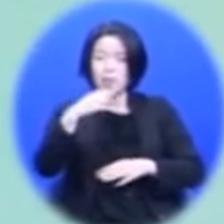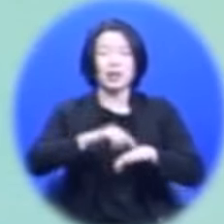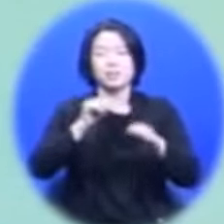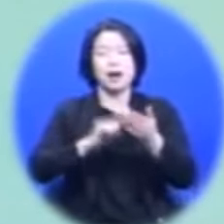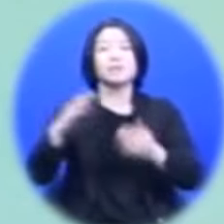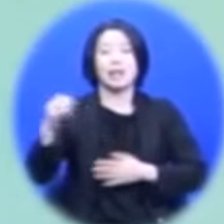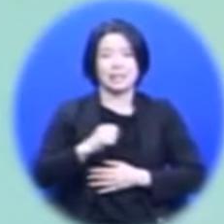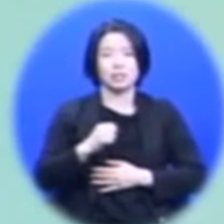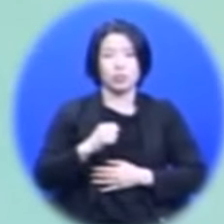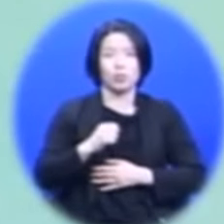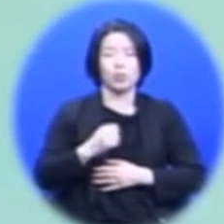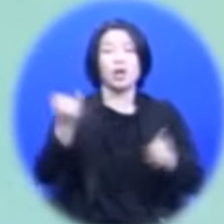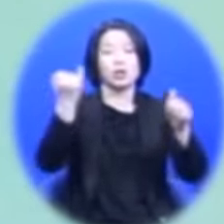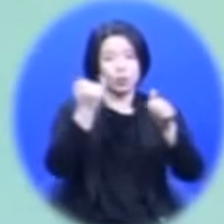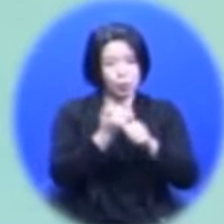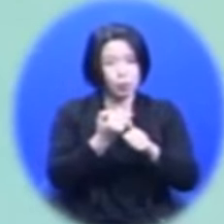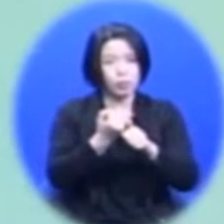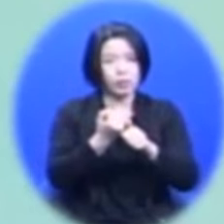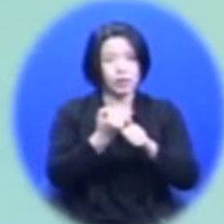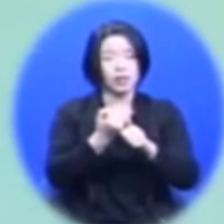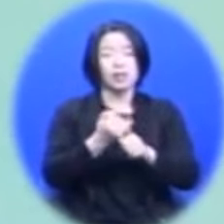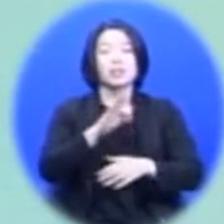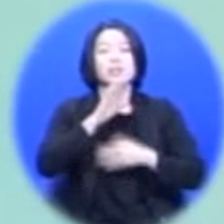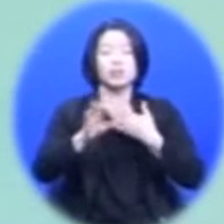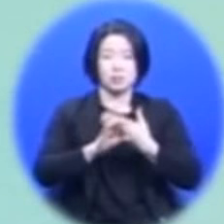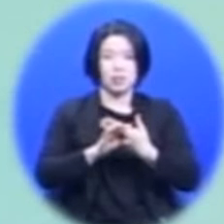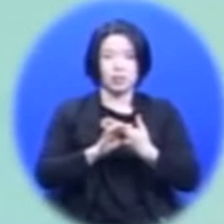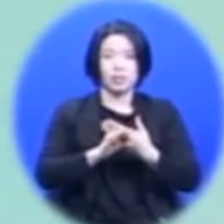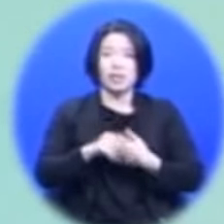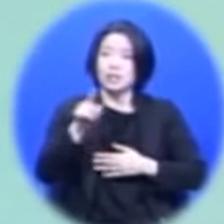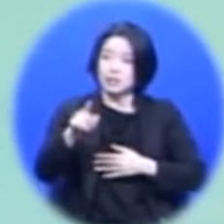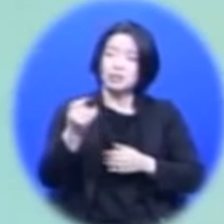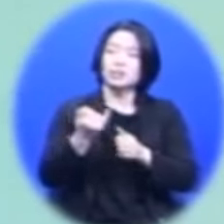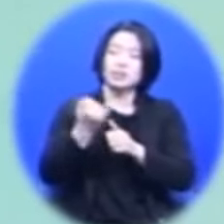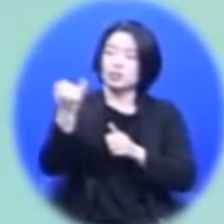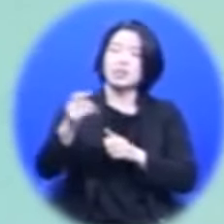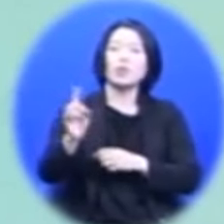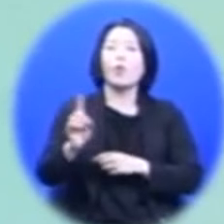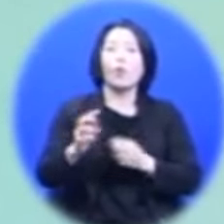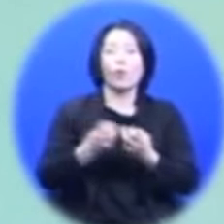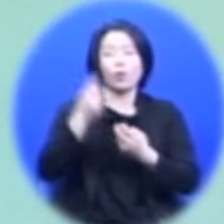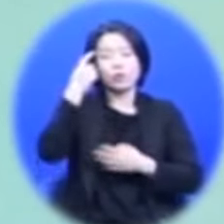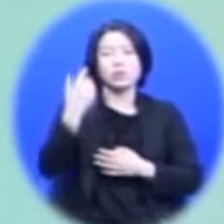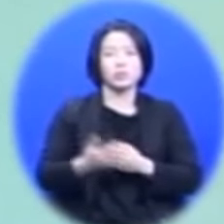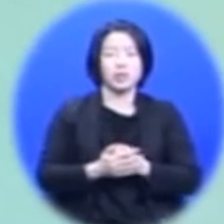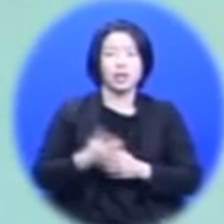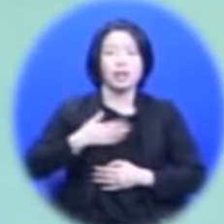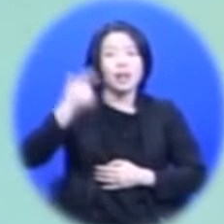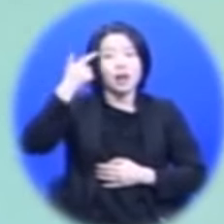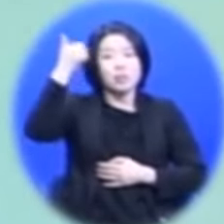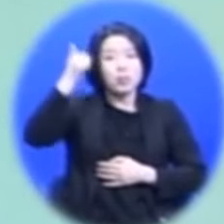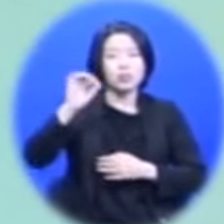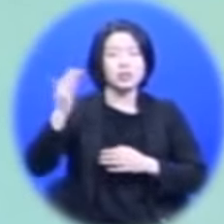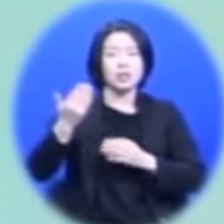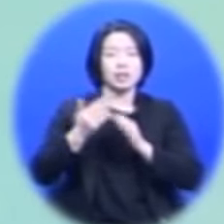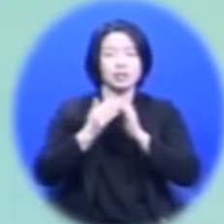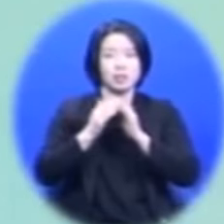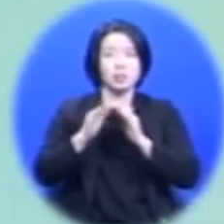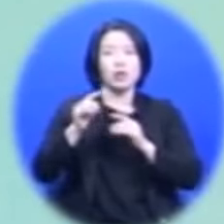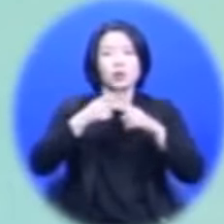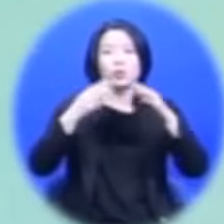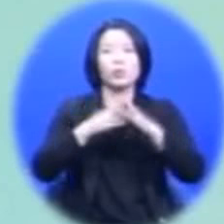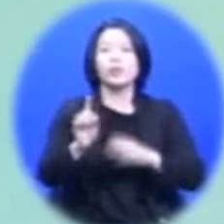가지고 결혼하면 그러면 그 여자는 어떻게 되며 내가 목사가 되면 교회는 어떻게